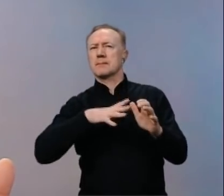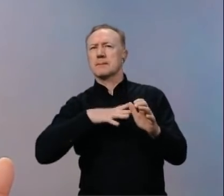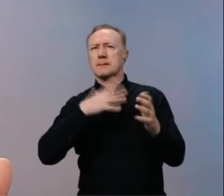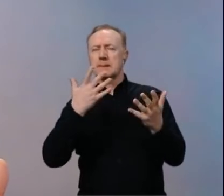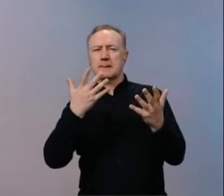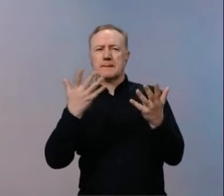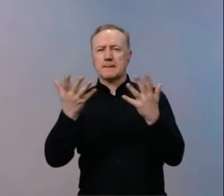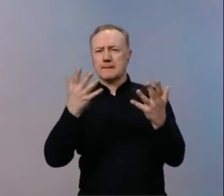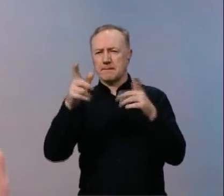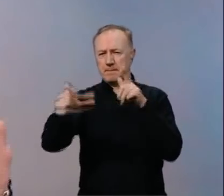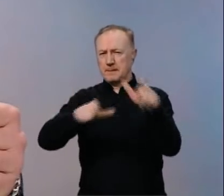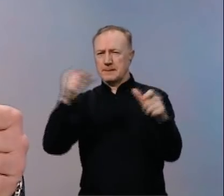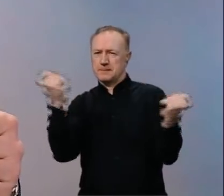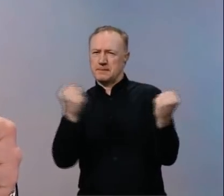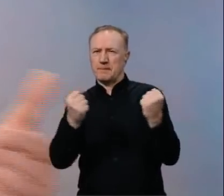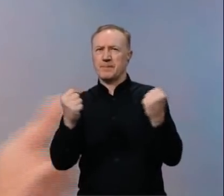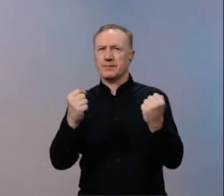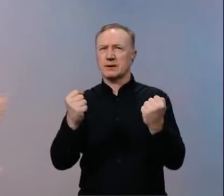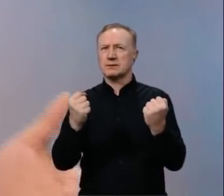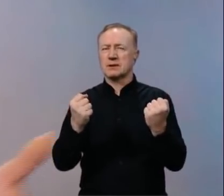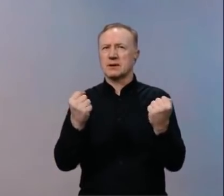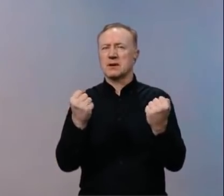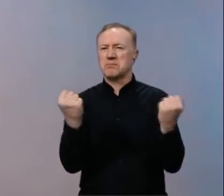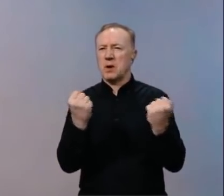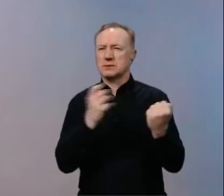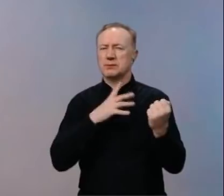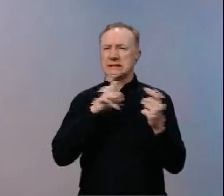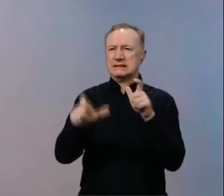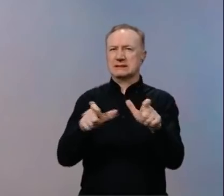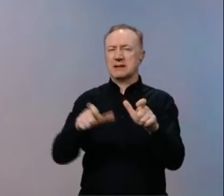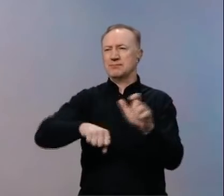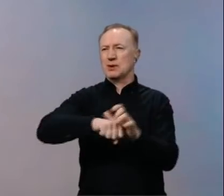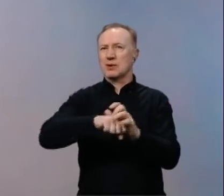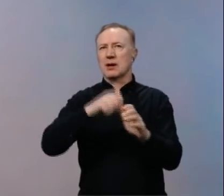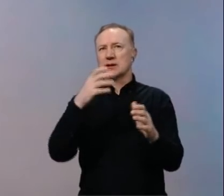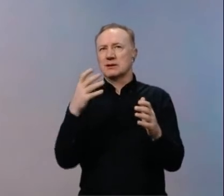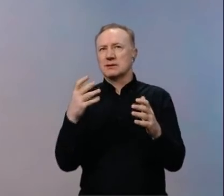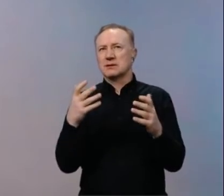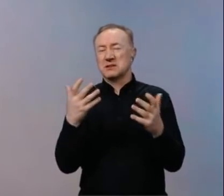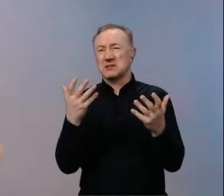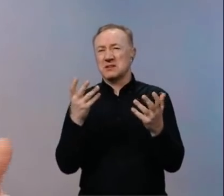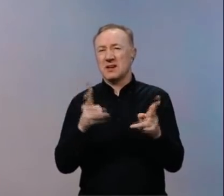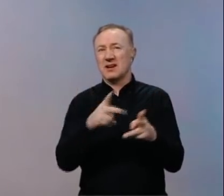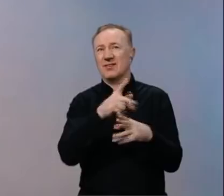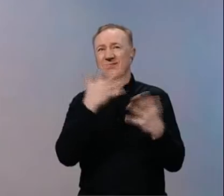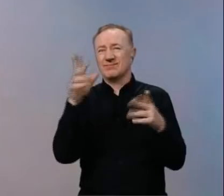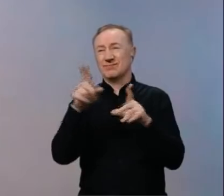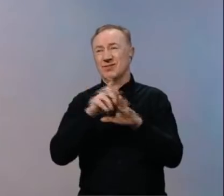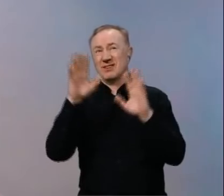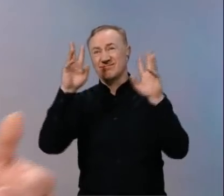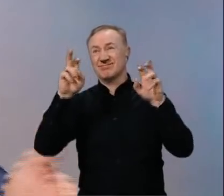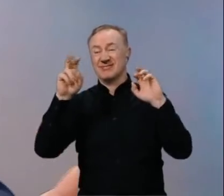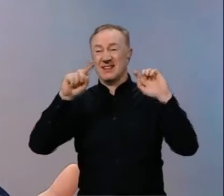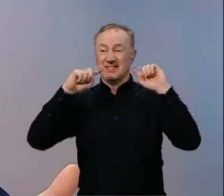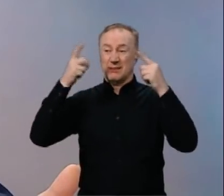sposób niech to będzie sterroryzowali ale też Właściwie trudno tutaj wybrać odpowiednie słowo był to taki bandycki napad na